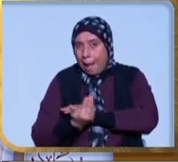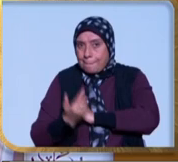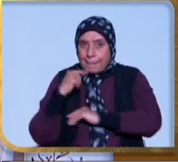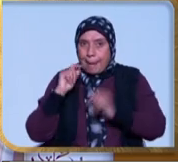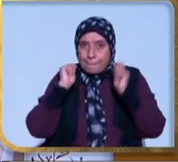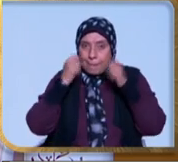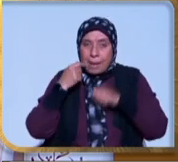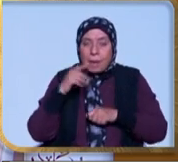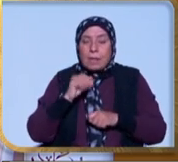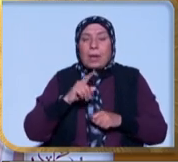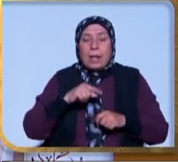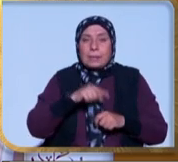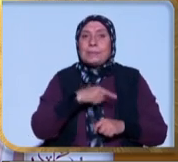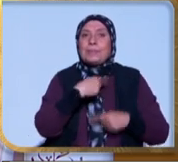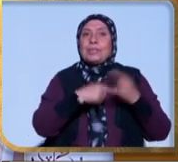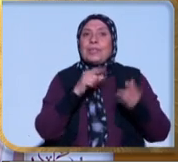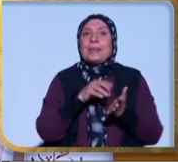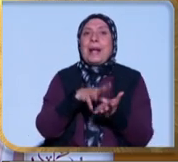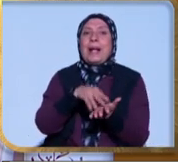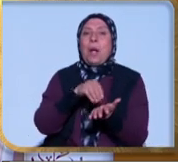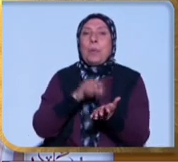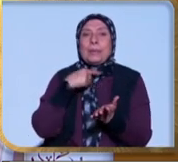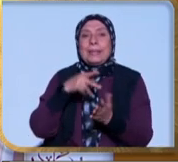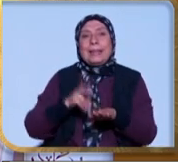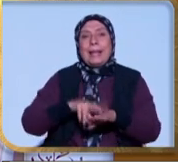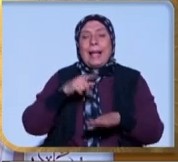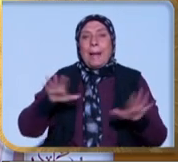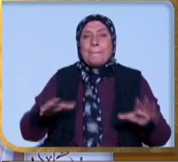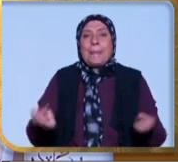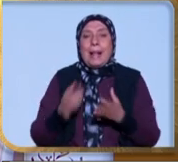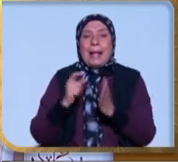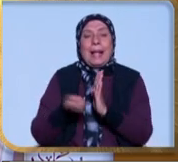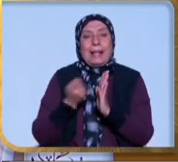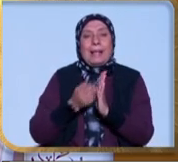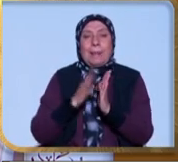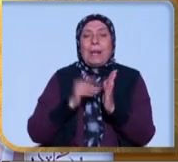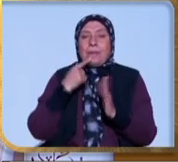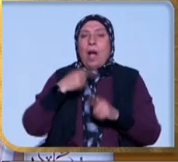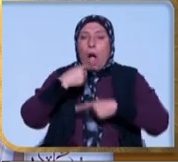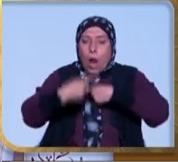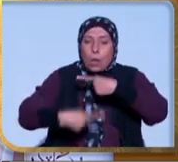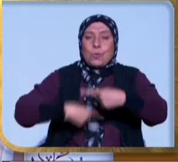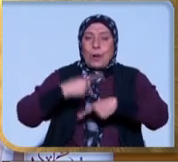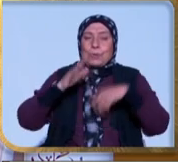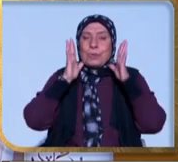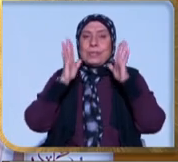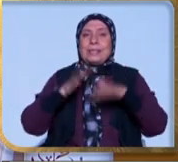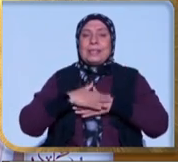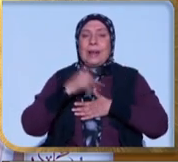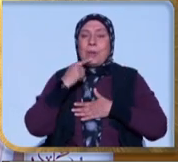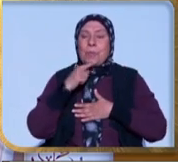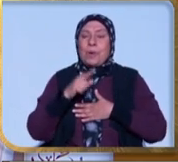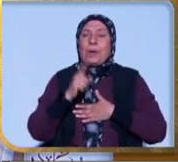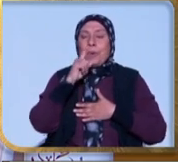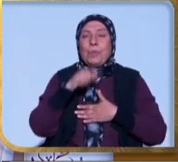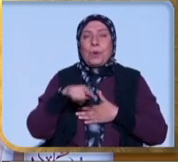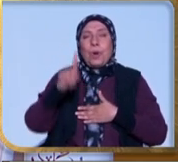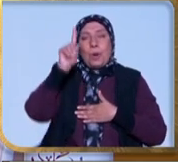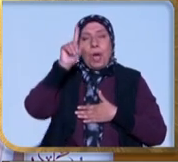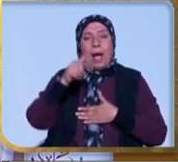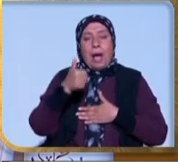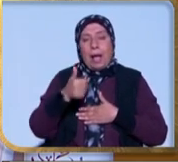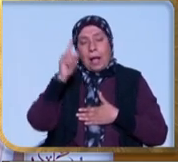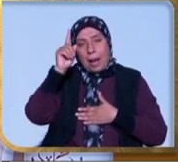من الذاكرين الله كثيرا المقيمي الصلاه. والله تعالى اعلى واعلم. كان في سؤال لمنى ان شاء الله باذن